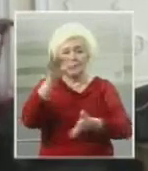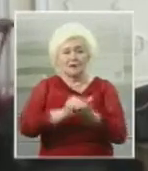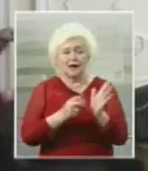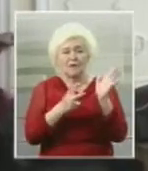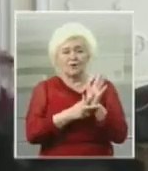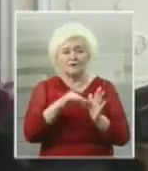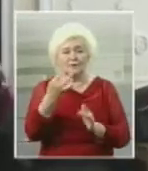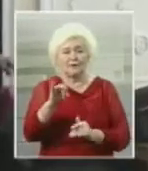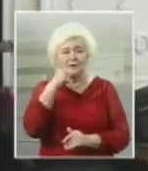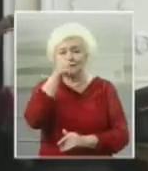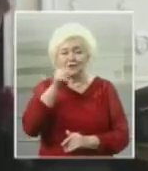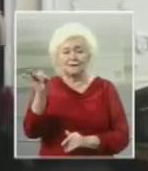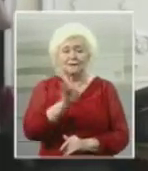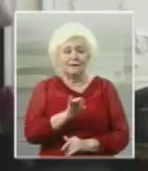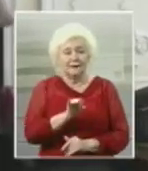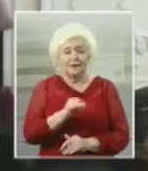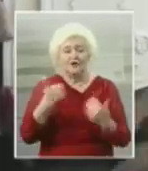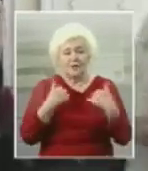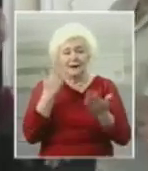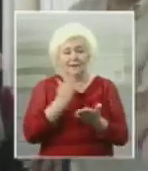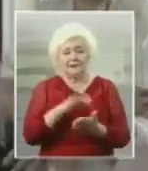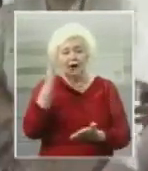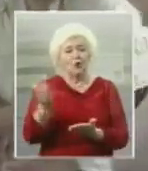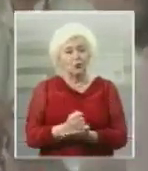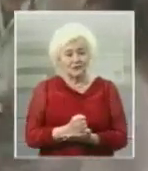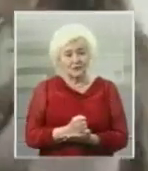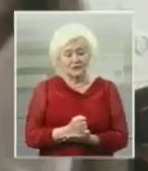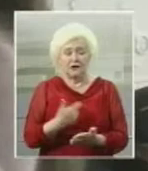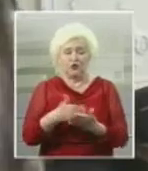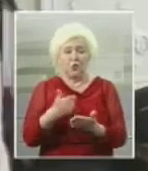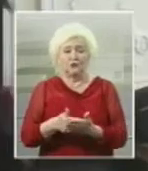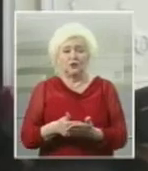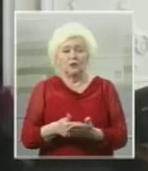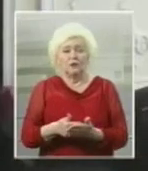8-й рік. І в мене є успіхи. Тобто